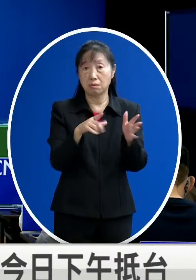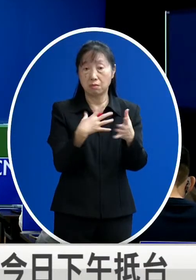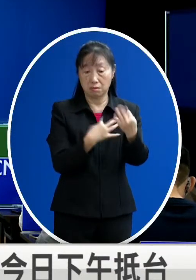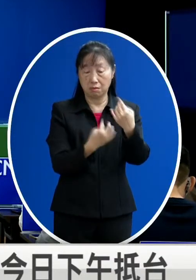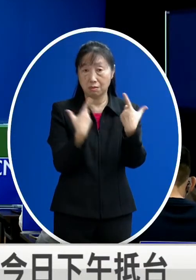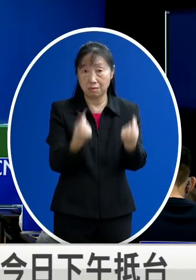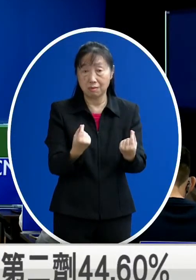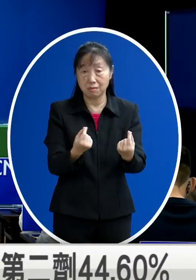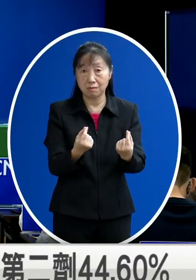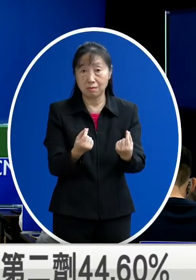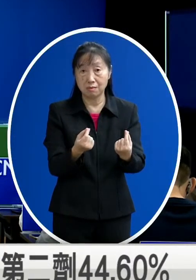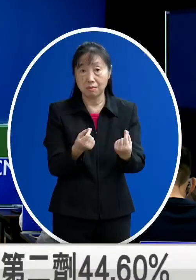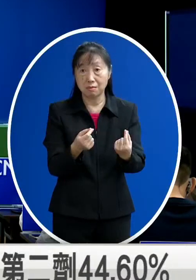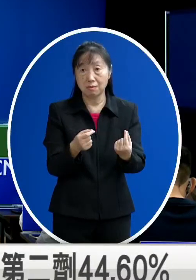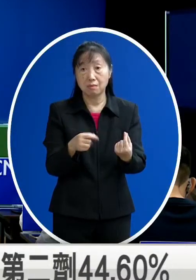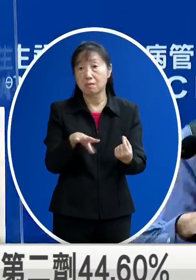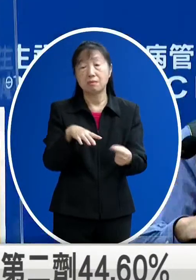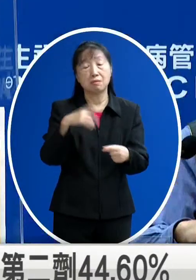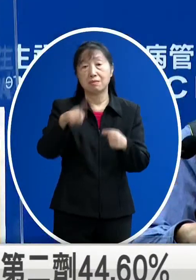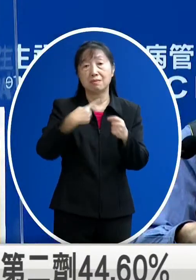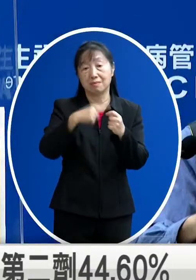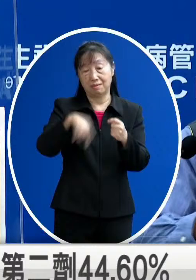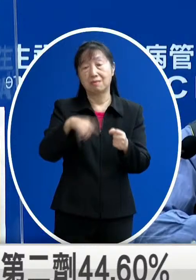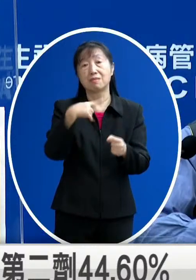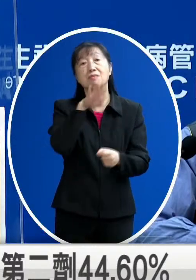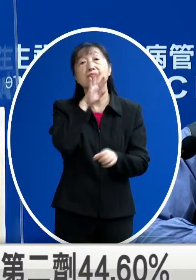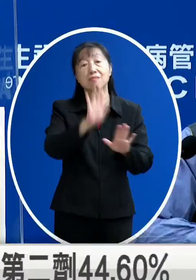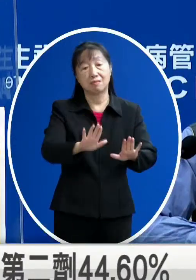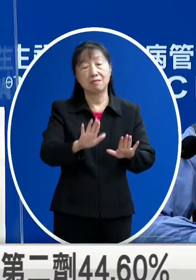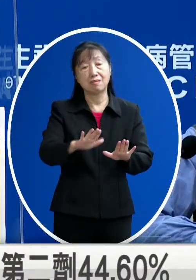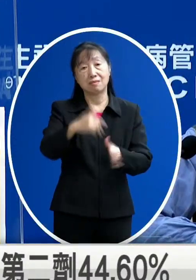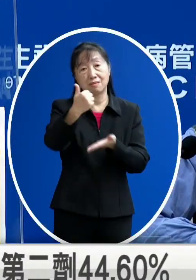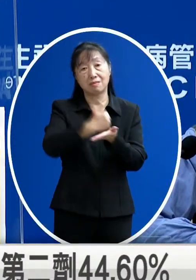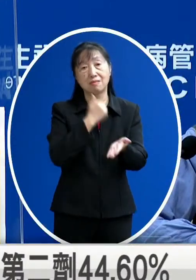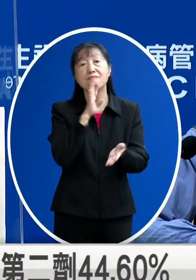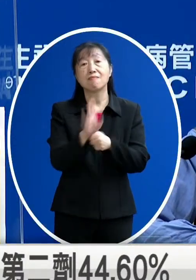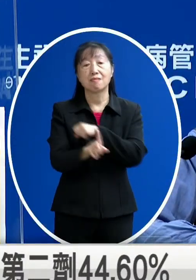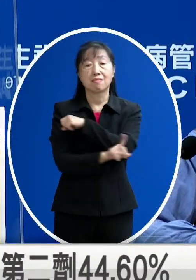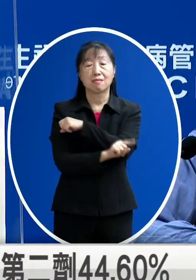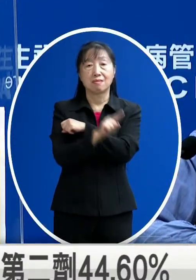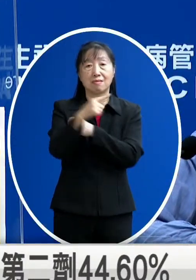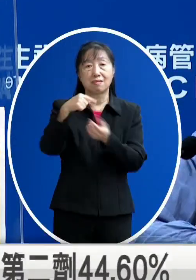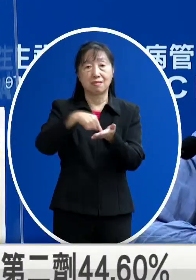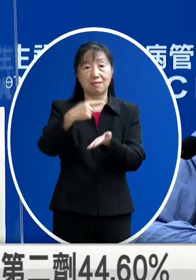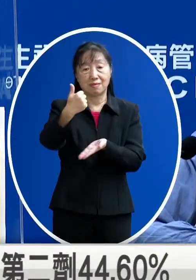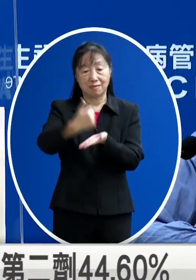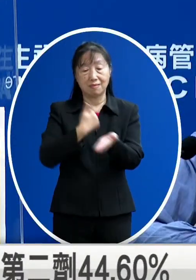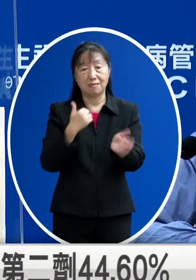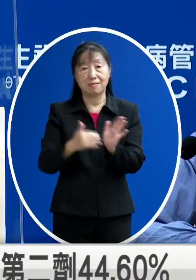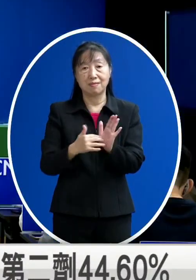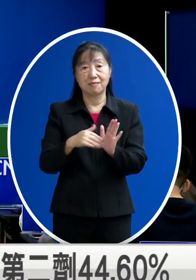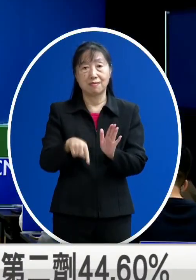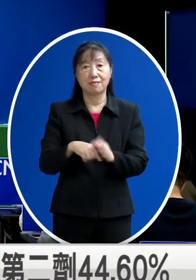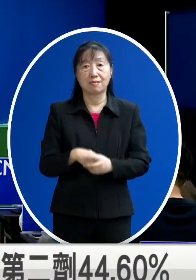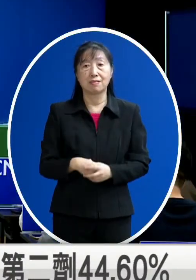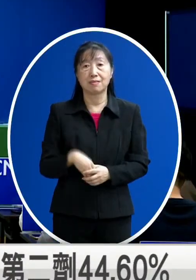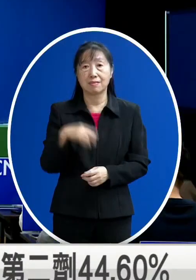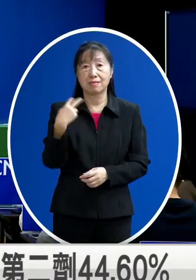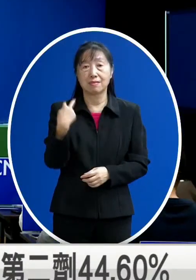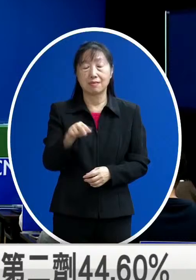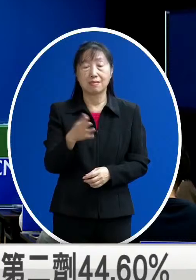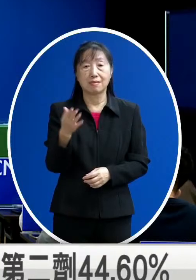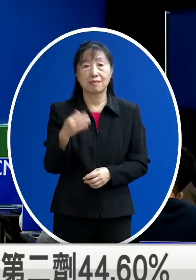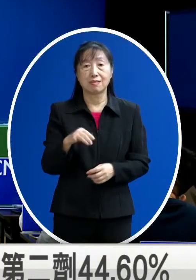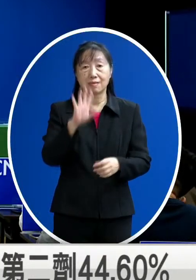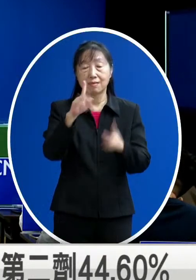然后另外一点是 年底就只这一批了。 哦， 好，今年这是最后一批了，嗨。 那个基层也有提到，就是